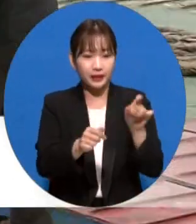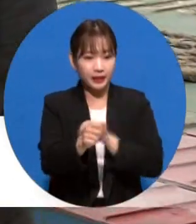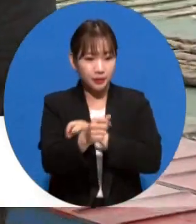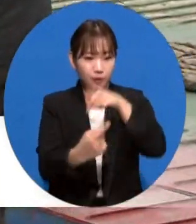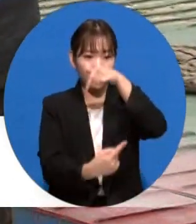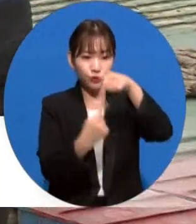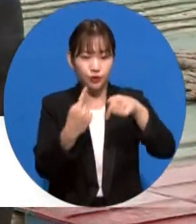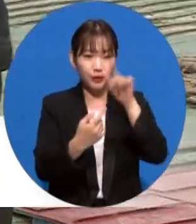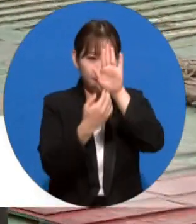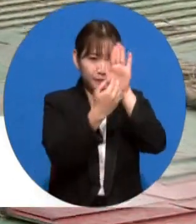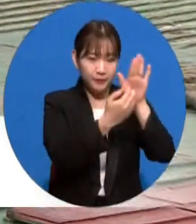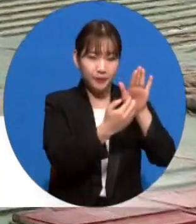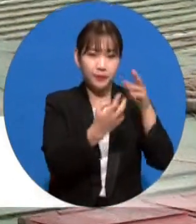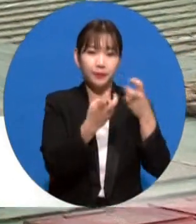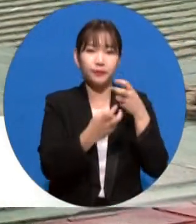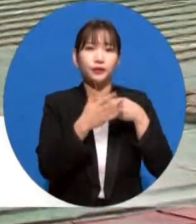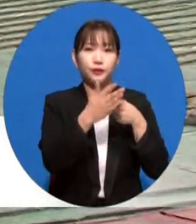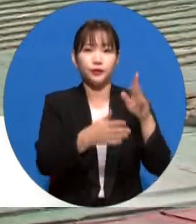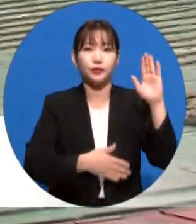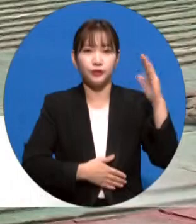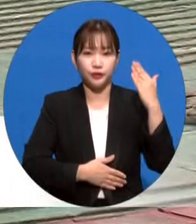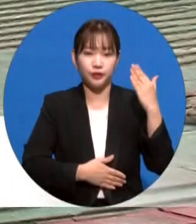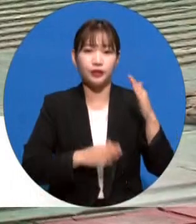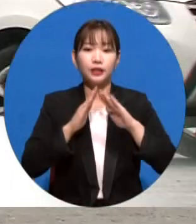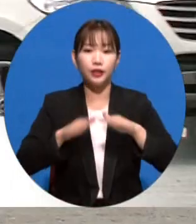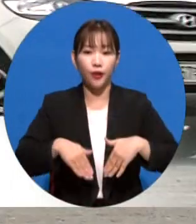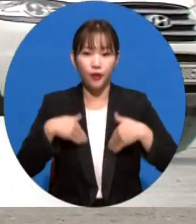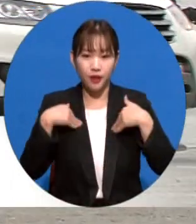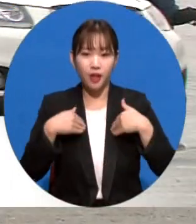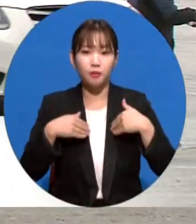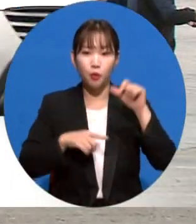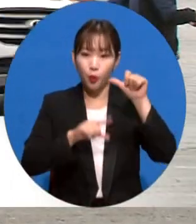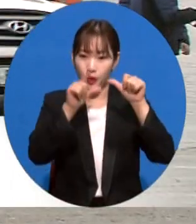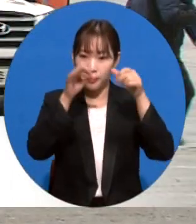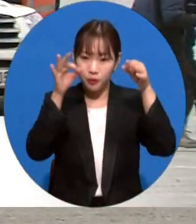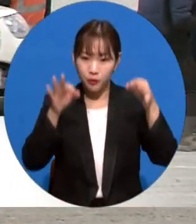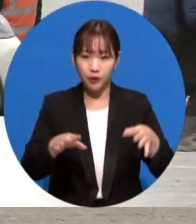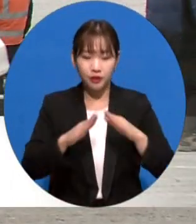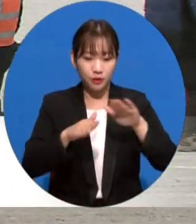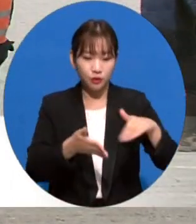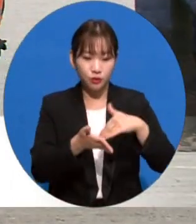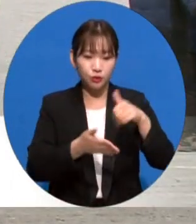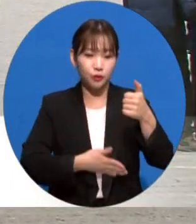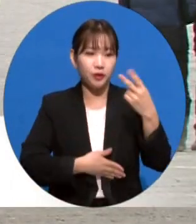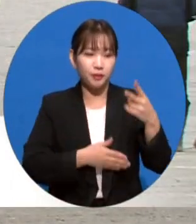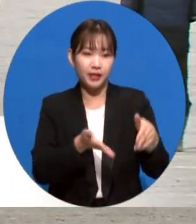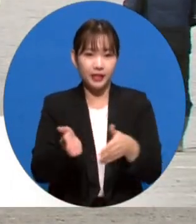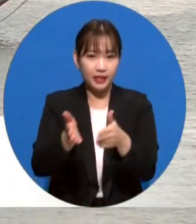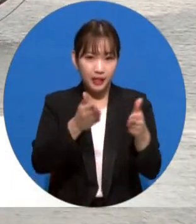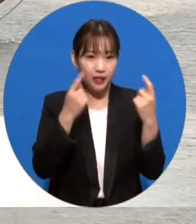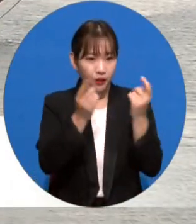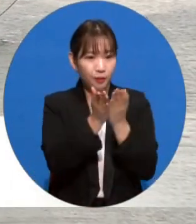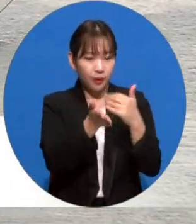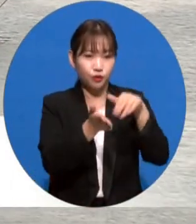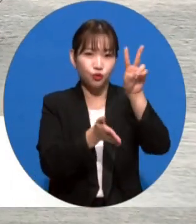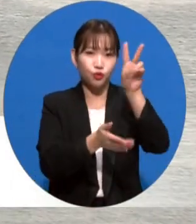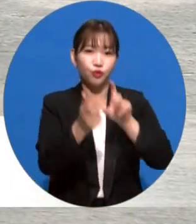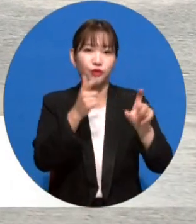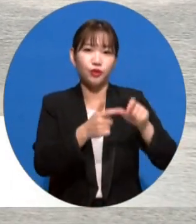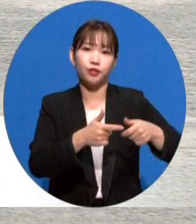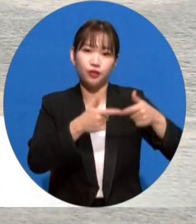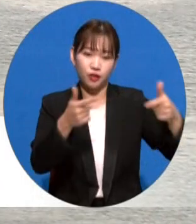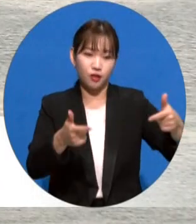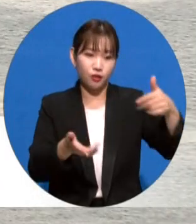수송과 방역 대책이 추진됩니다. 전라남도는 이 기간 도내 52개 항로에 여객선 2척을 추가로